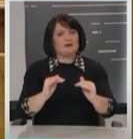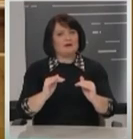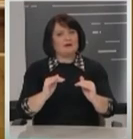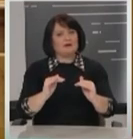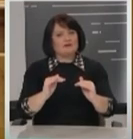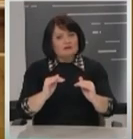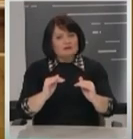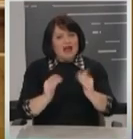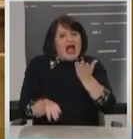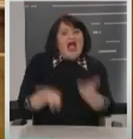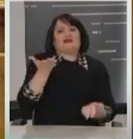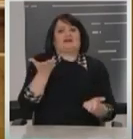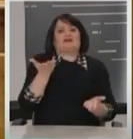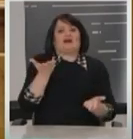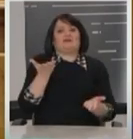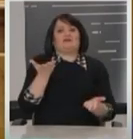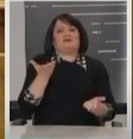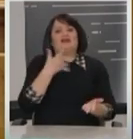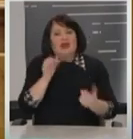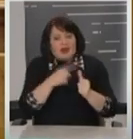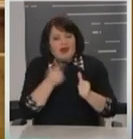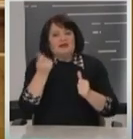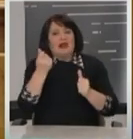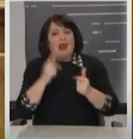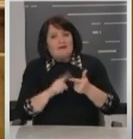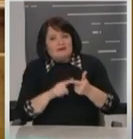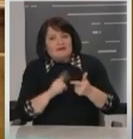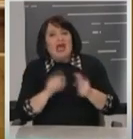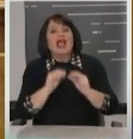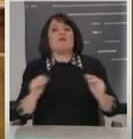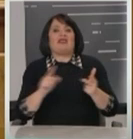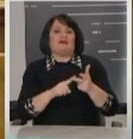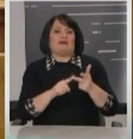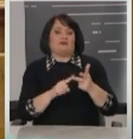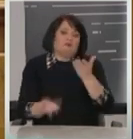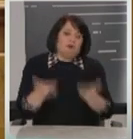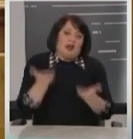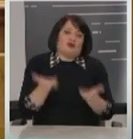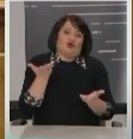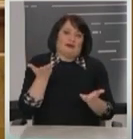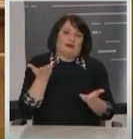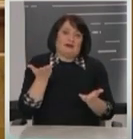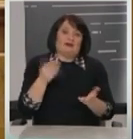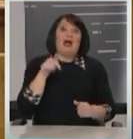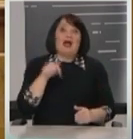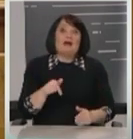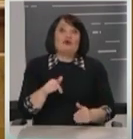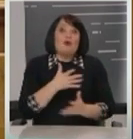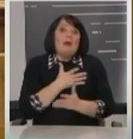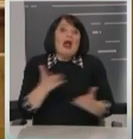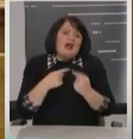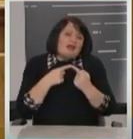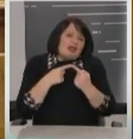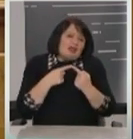άνηση κατανομή πλούτου, των ευκαιριών και της πρόσβασης στην εκπαίδευση. Και αυτή, αν θέλετε, είναι η μεγάλη,